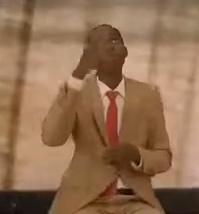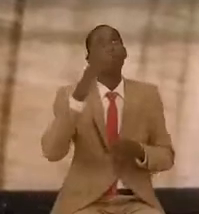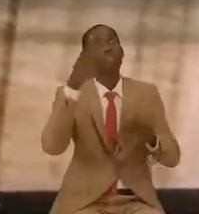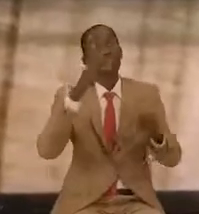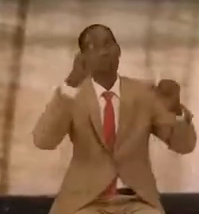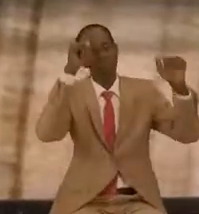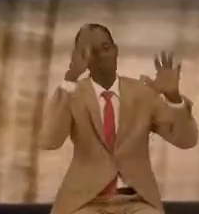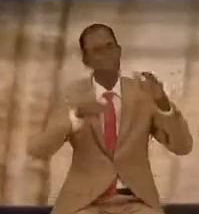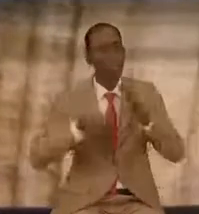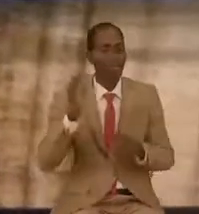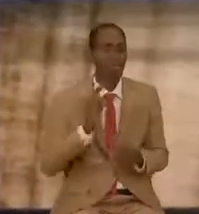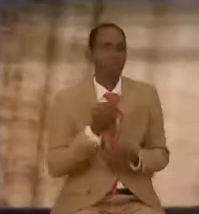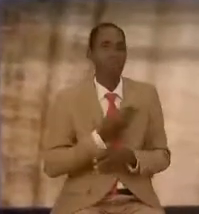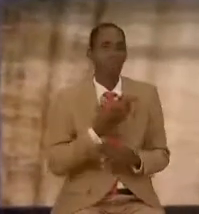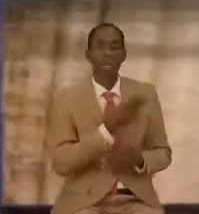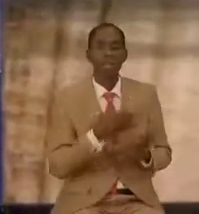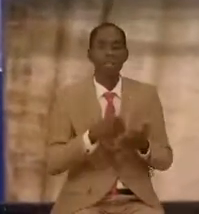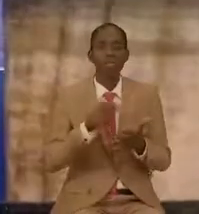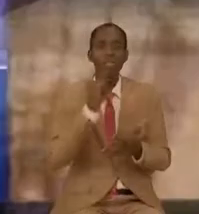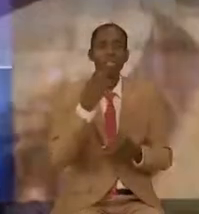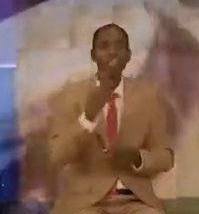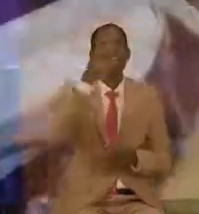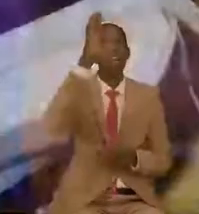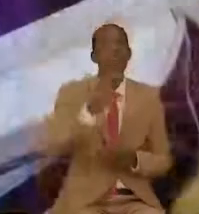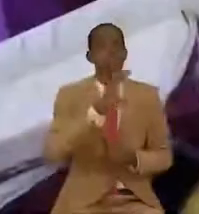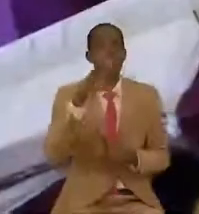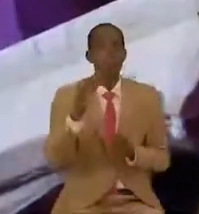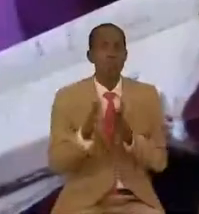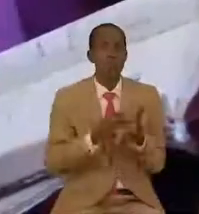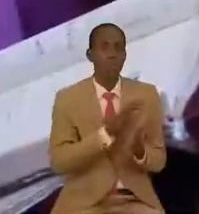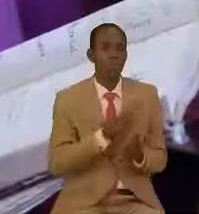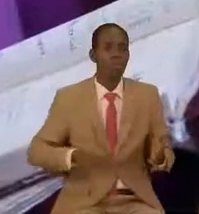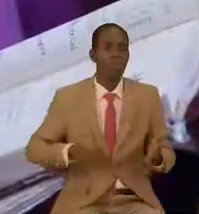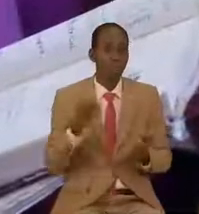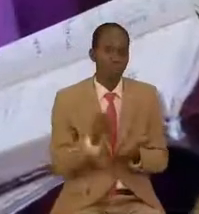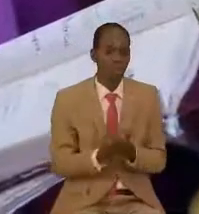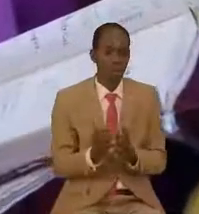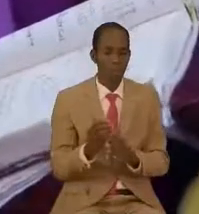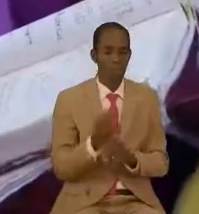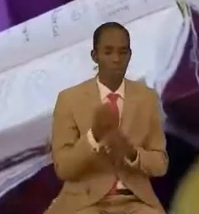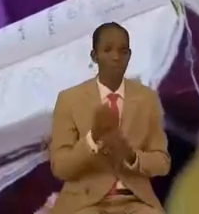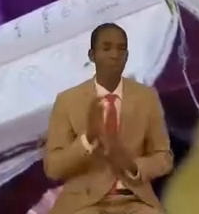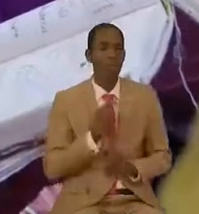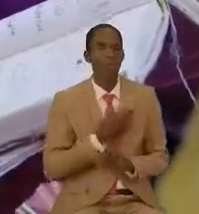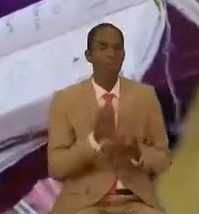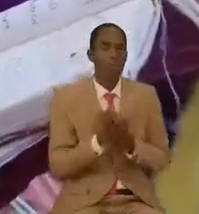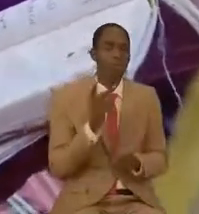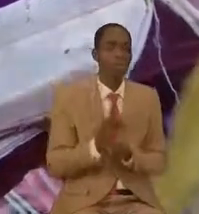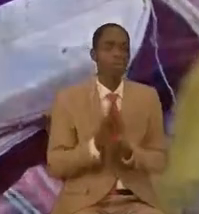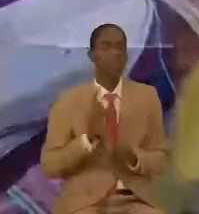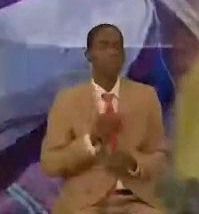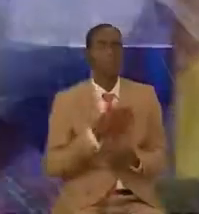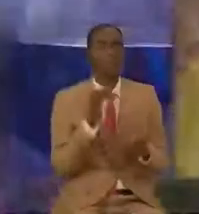notre vie. Et c'est la croix de Christ qui nous aide que